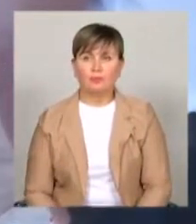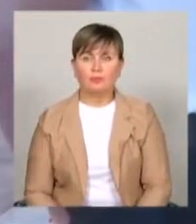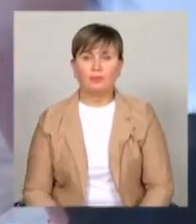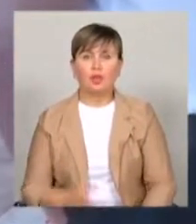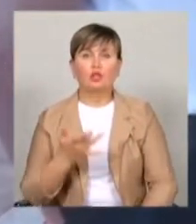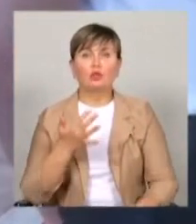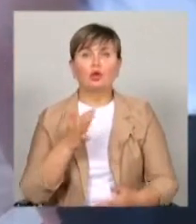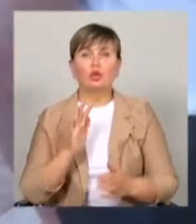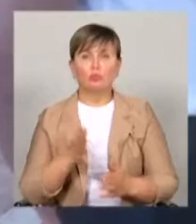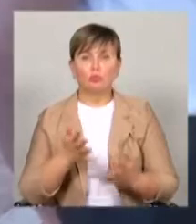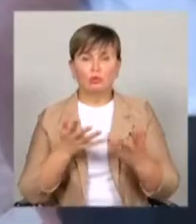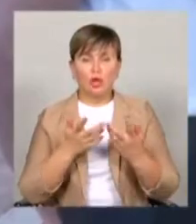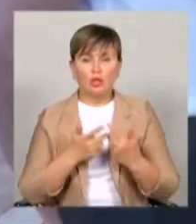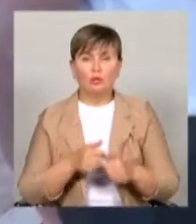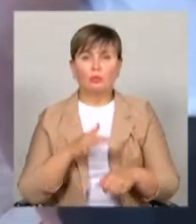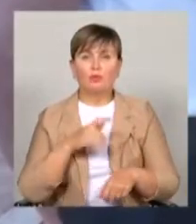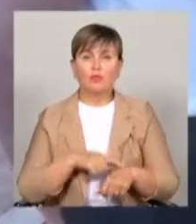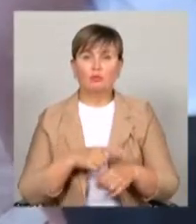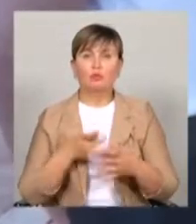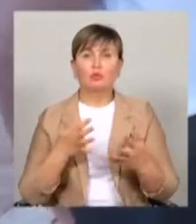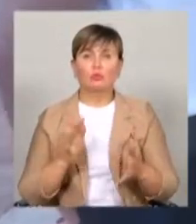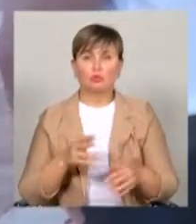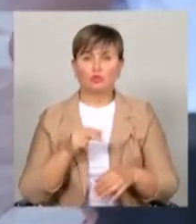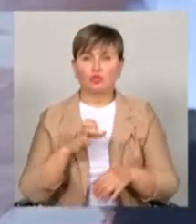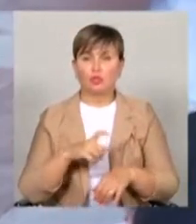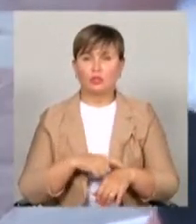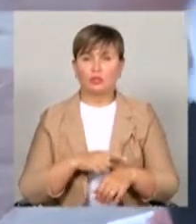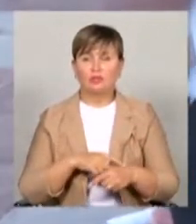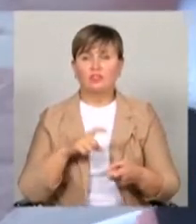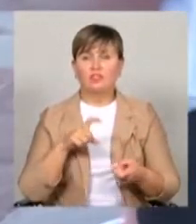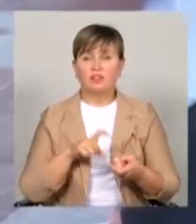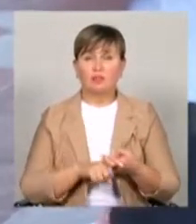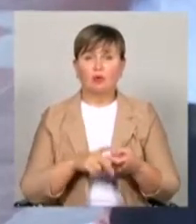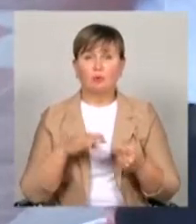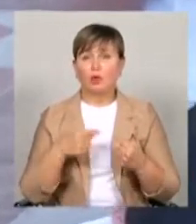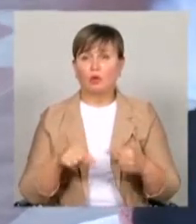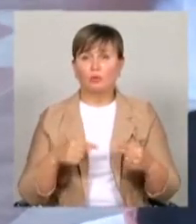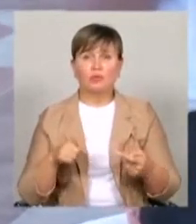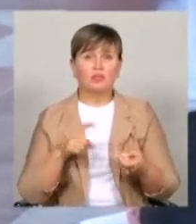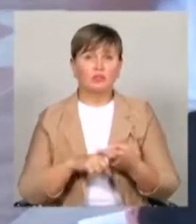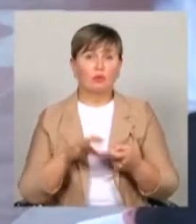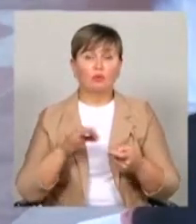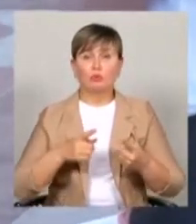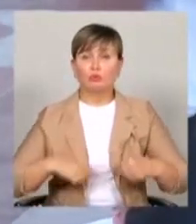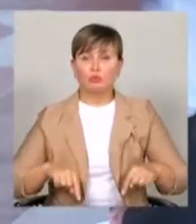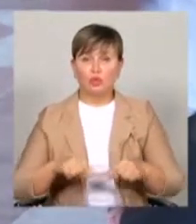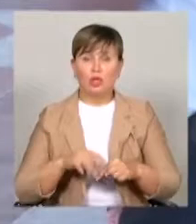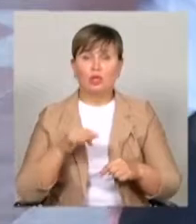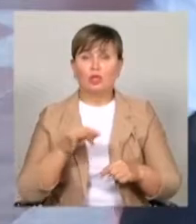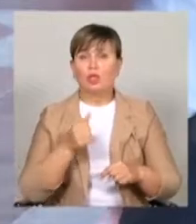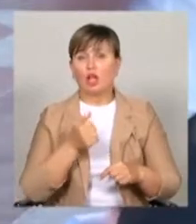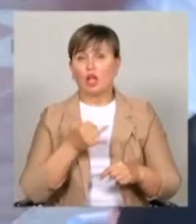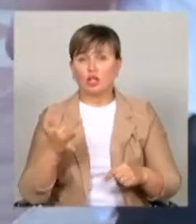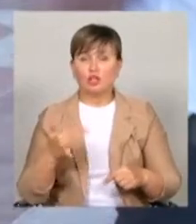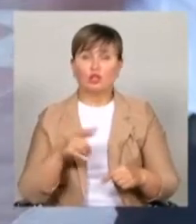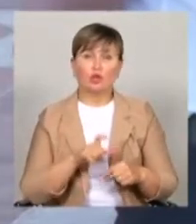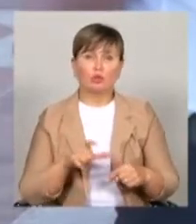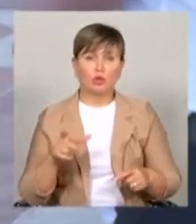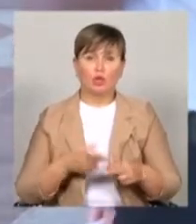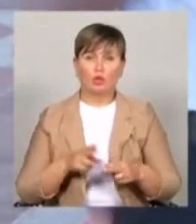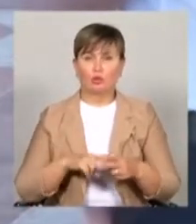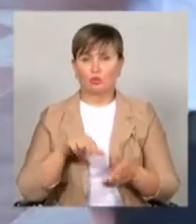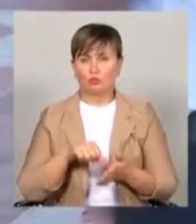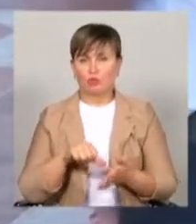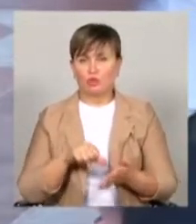длиться подсчет голосов по времени? Это в зависимости по-разному, то есть это зависит от участка и количества людей, которые